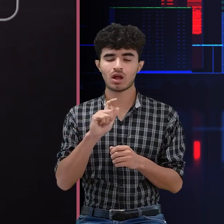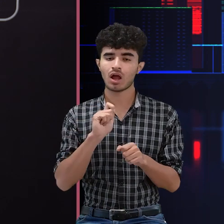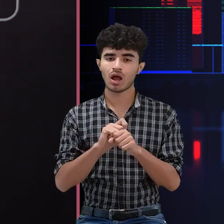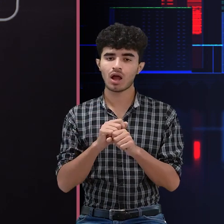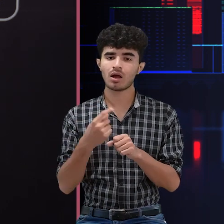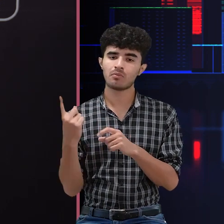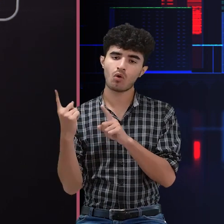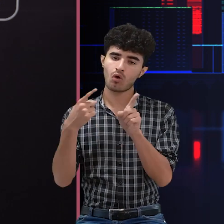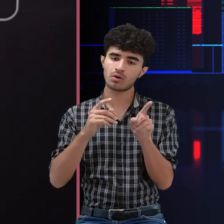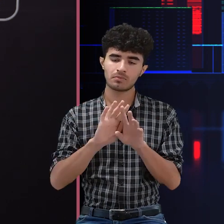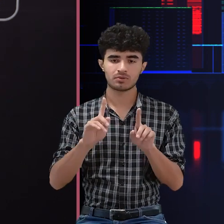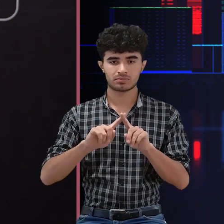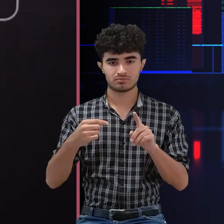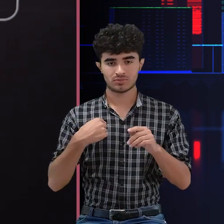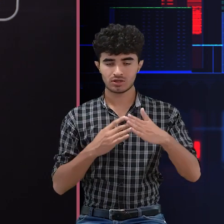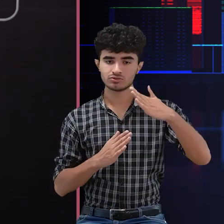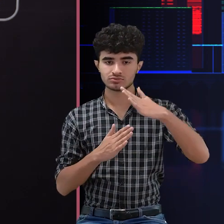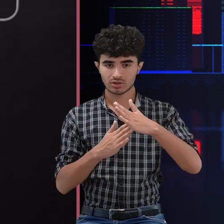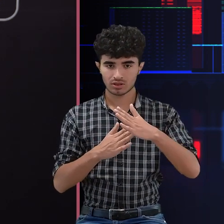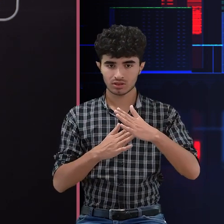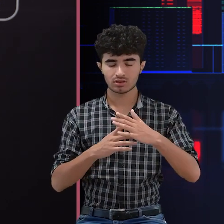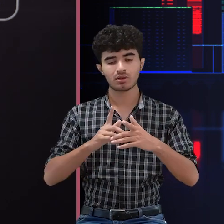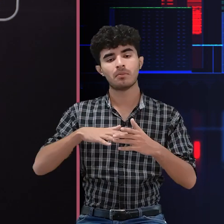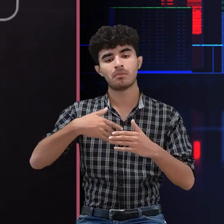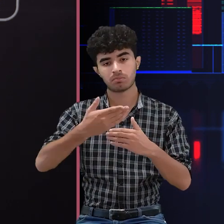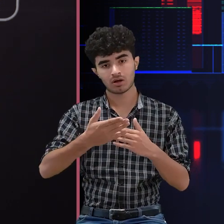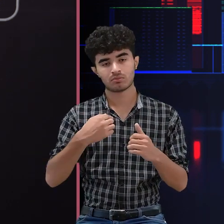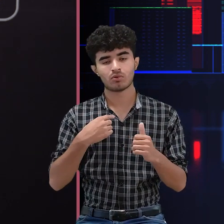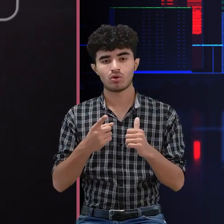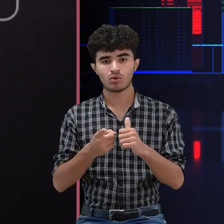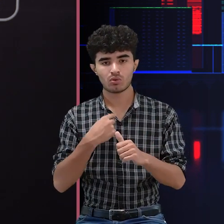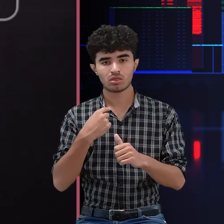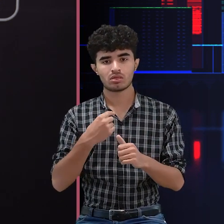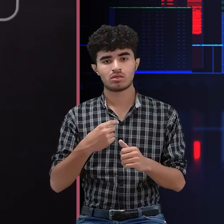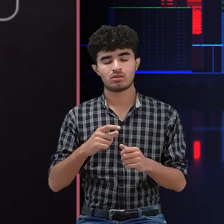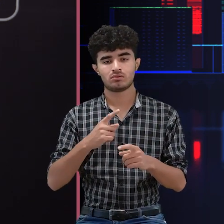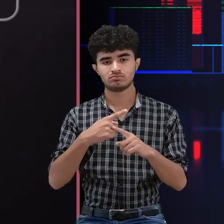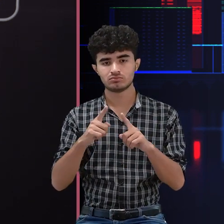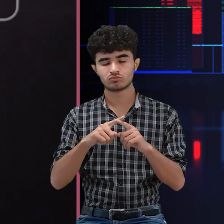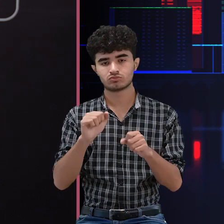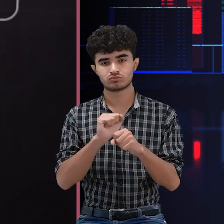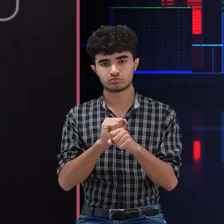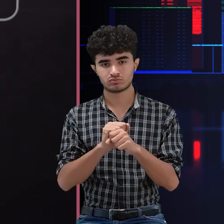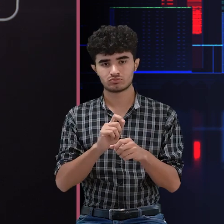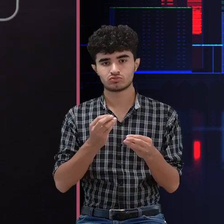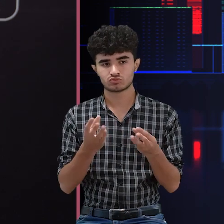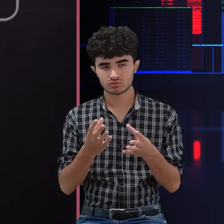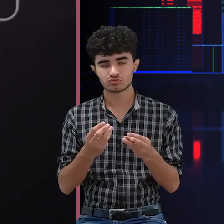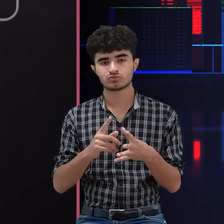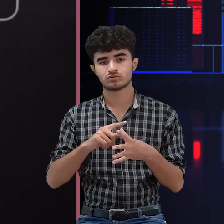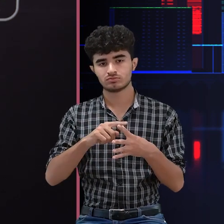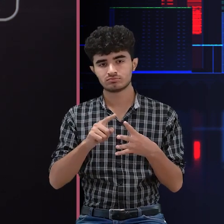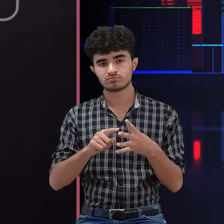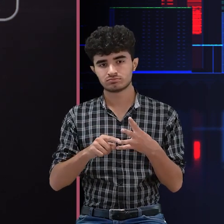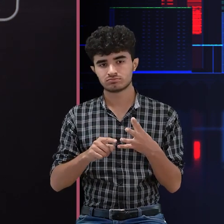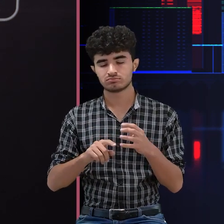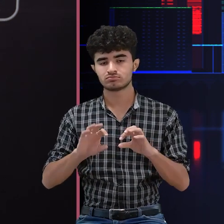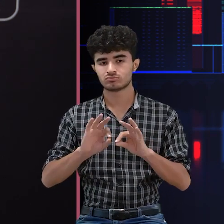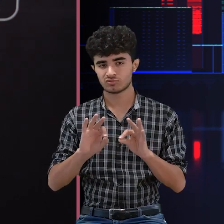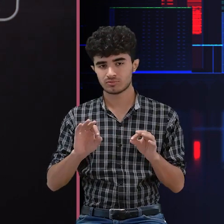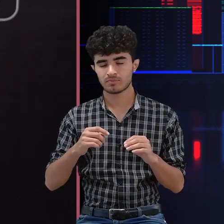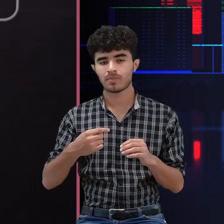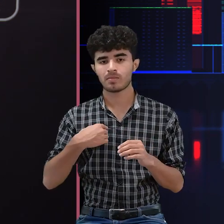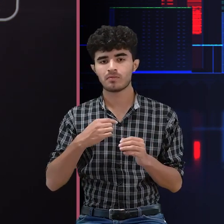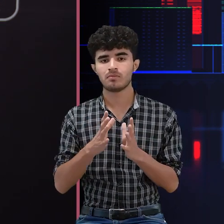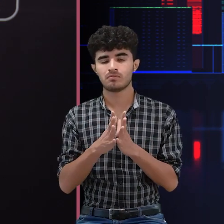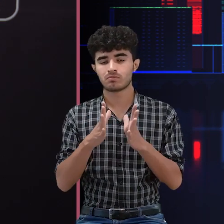میرے پاس وہ ایک طرح سے اتھارٹی نہیں تھی یا سپورٹ نہیں تھا، یا سمجھ میں بھی نہیں آتا تھا کہ کیا